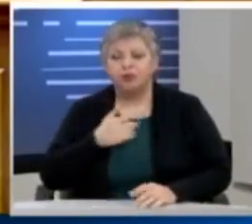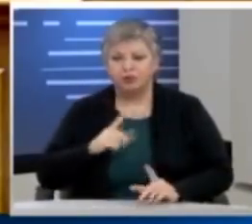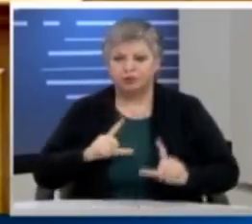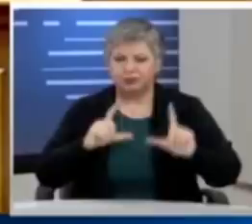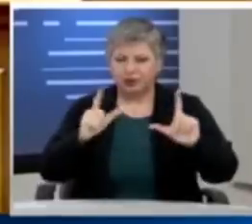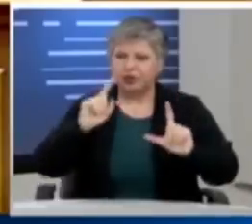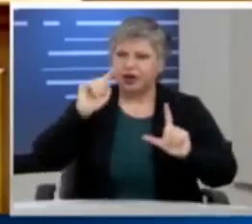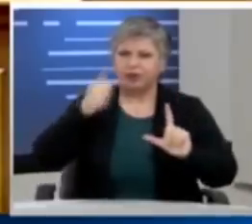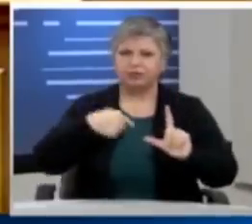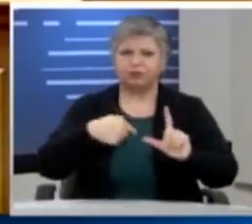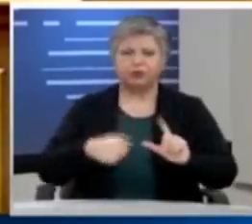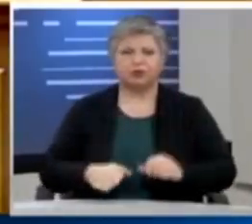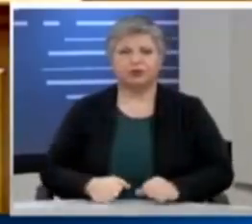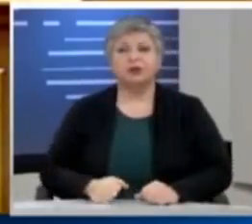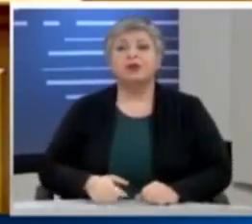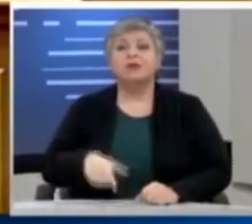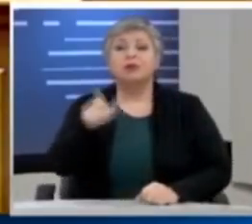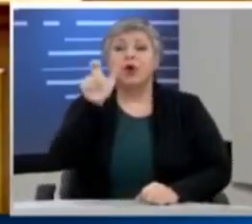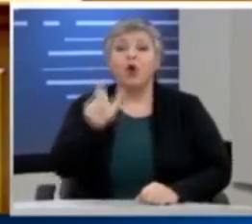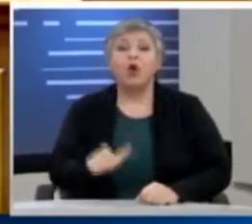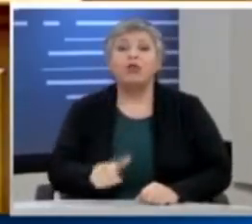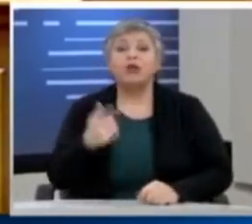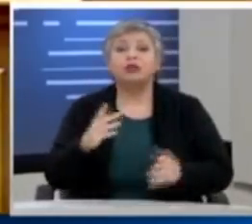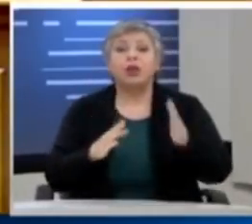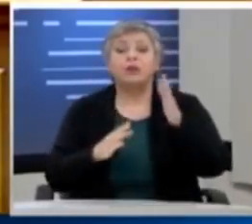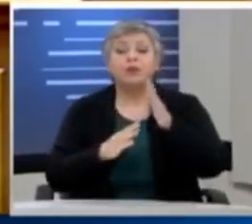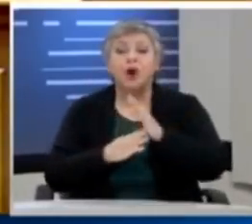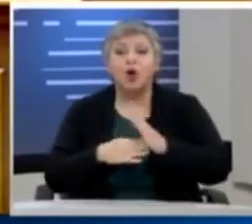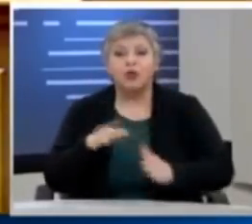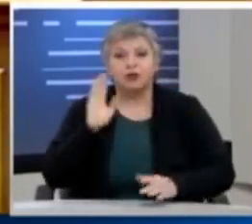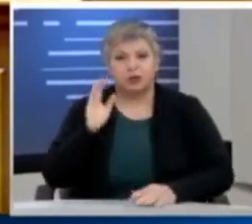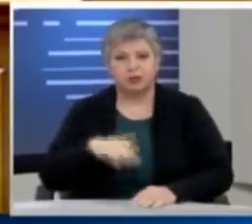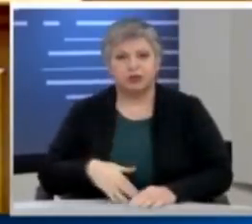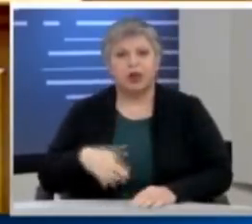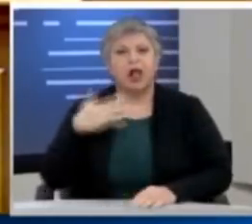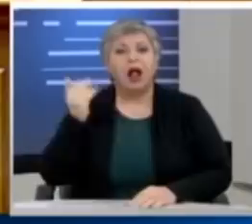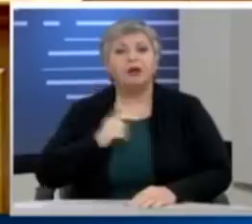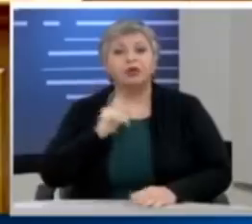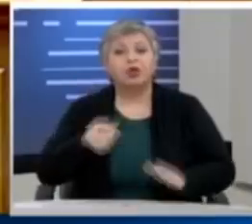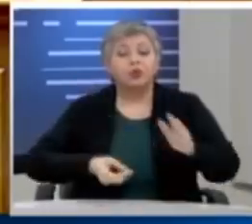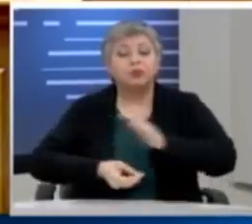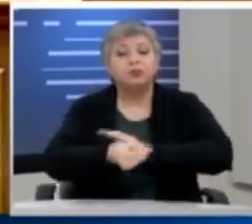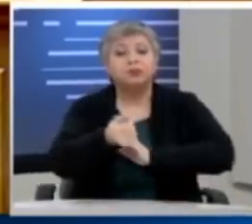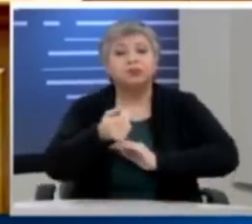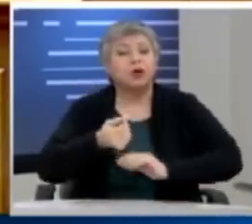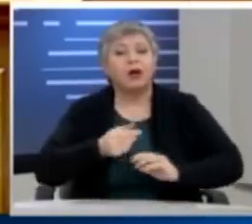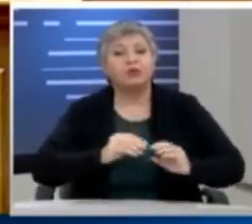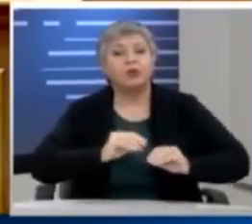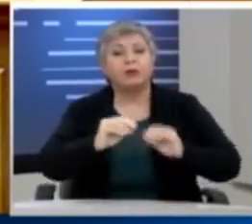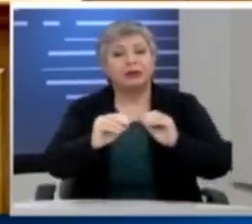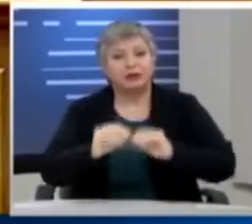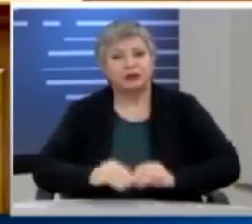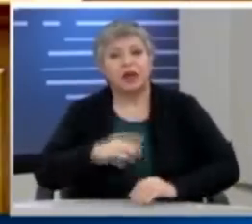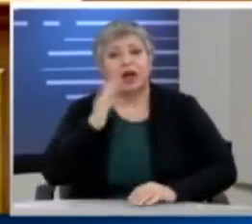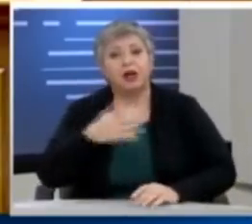Του ίδιου Τραμπ που στείνει τύχη και πυροβολεί μετανάστες από το Μεξικό, που στηρίχθηκε από την Ku Klux